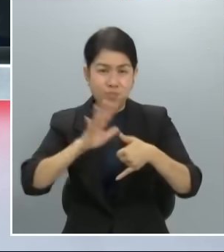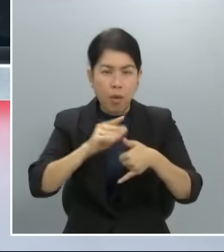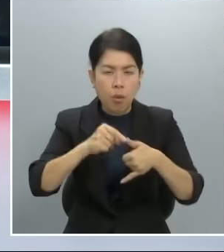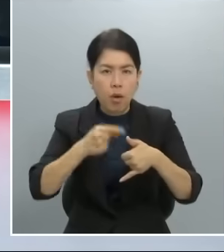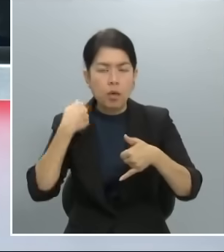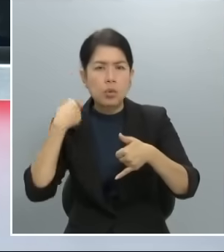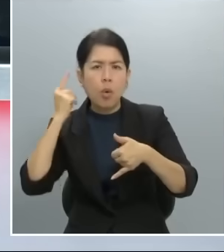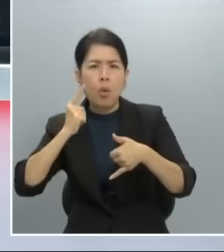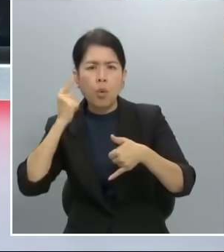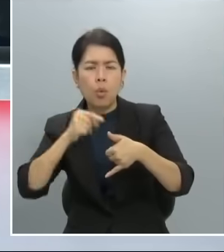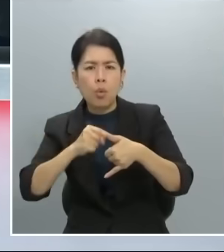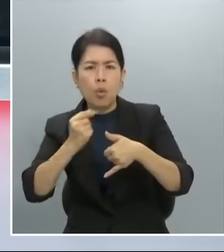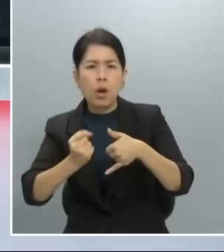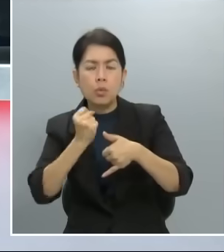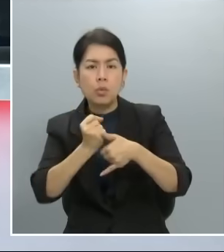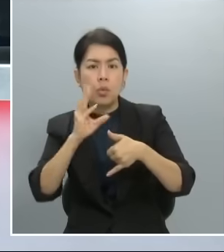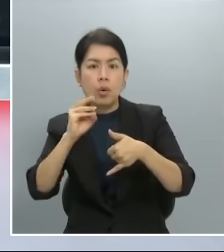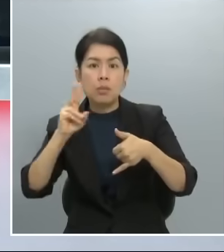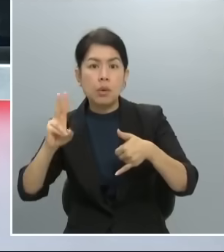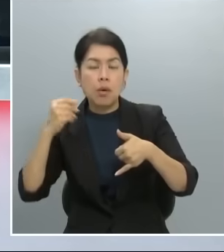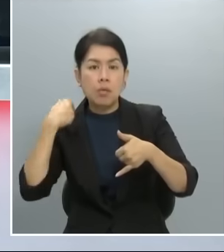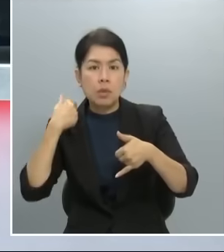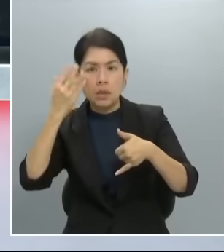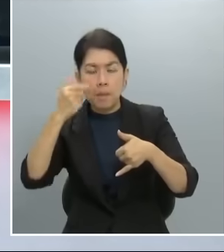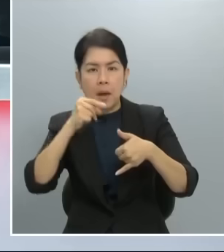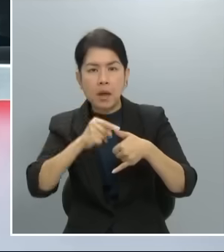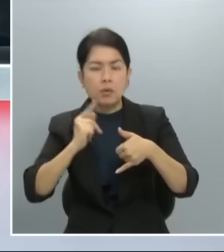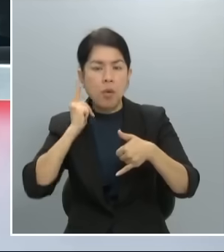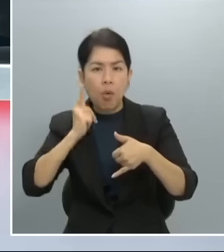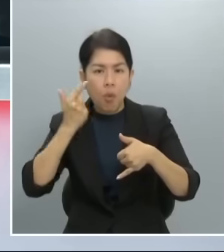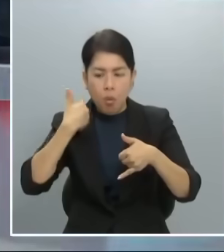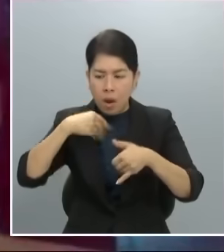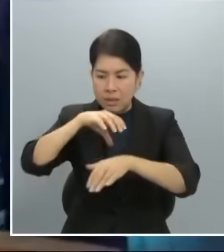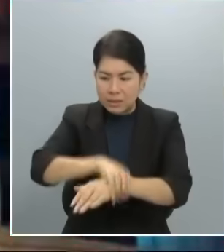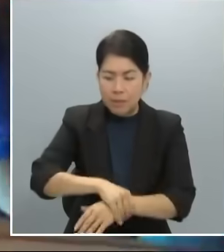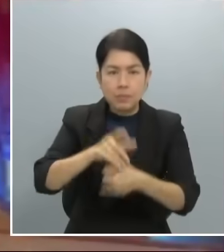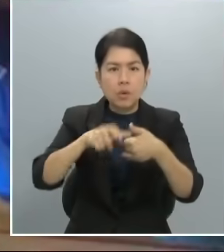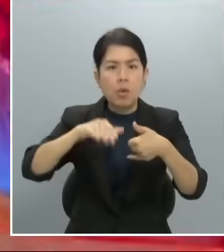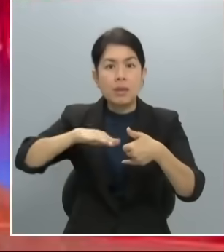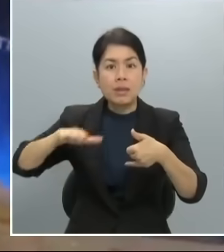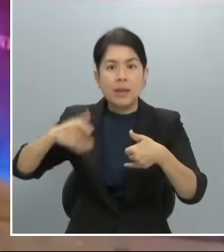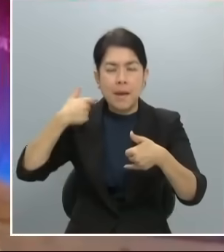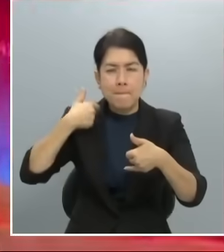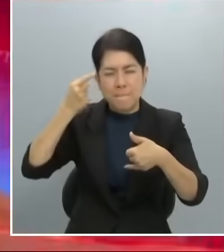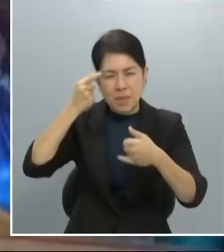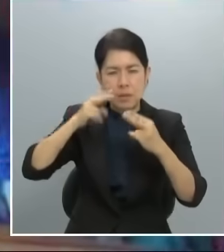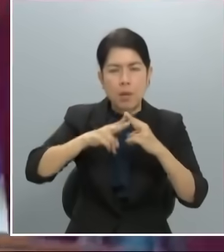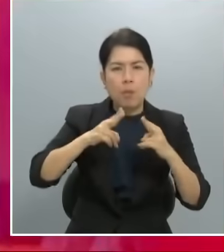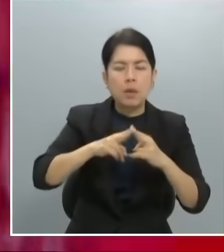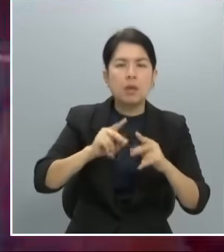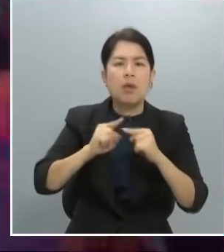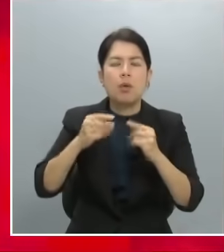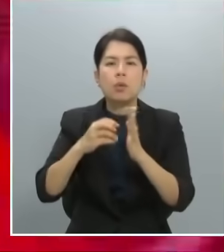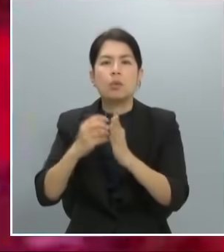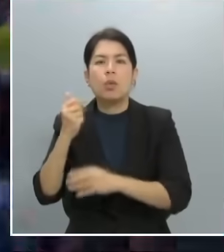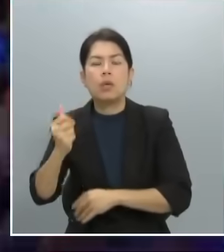ฉุดเด็กหญิงวัย 14ปีนะครับแล้วก็ไปหวังว่าจะร่วงละเมิดทางเพศแถมไปขุดหลุมเตรียมฝังนะฮะโชคดีคุณผู้ชมครับพ่อ